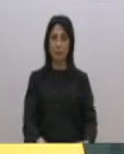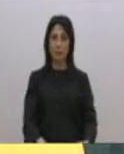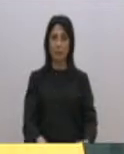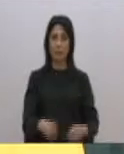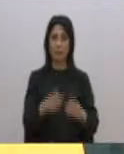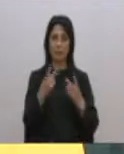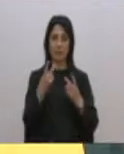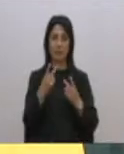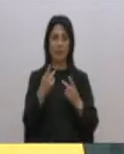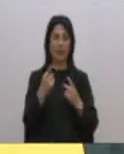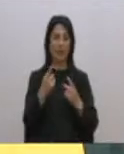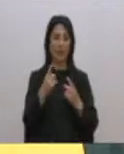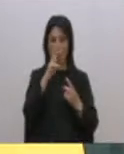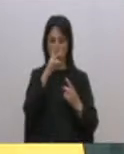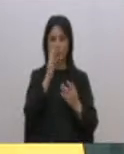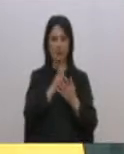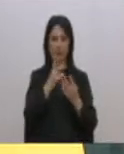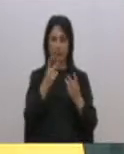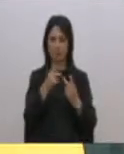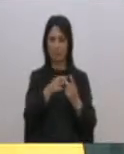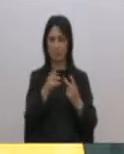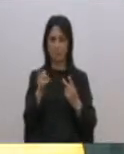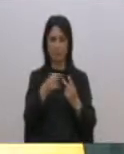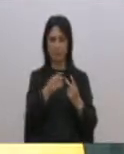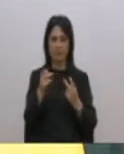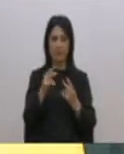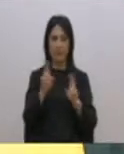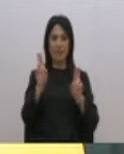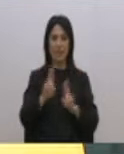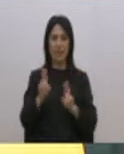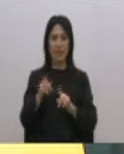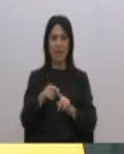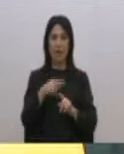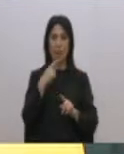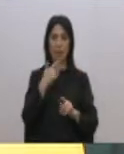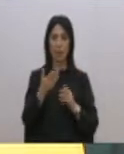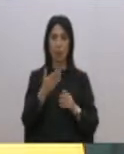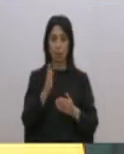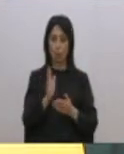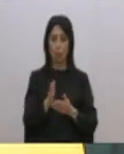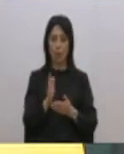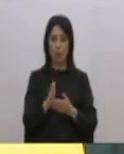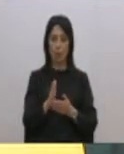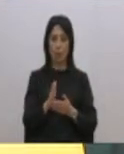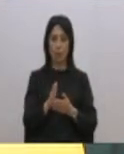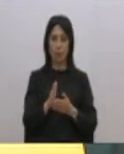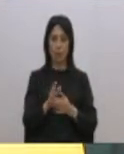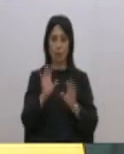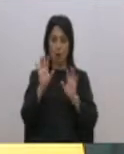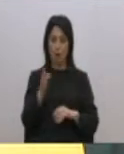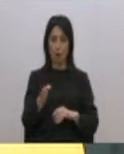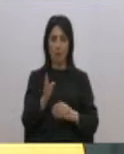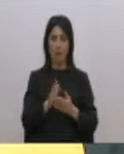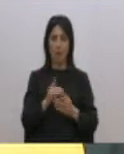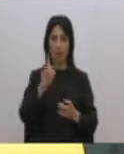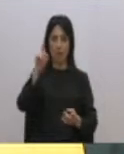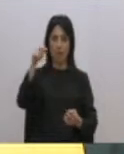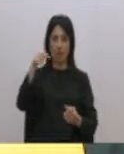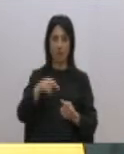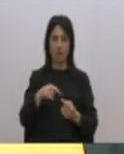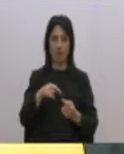ერთგვარ გადაცდომასთან, სტანდარტისაგან, რომელიც ამბობს, რომ თუ კი არსებობს კოდექსი, რომელიც არ